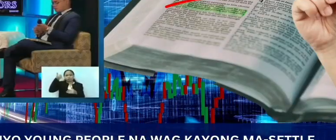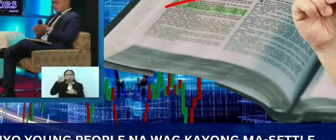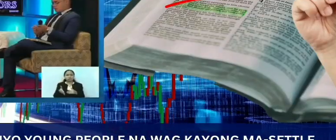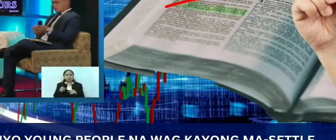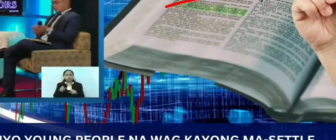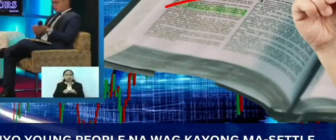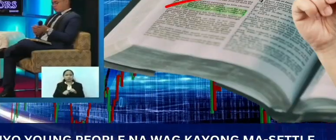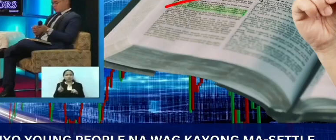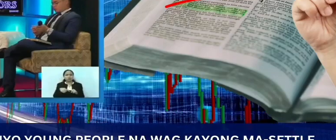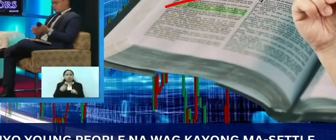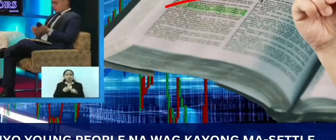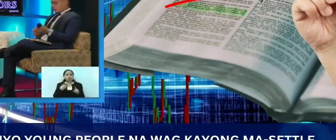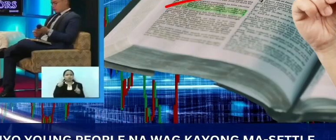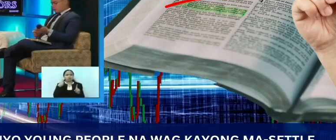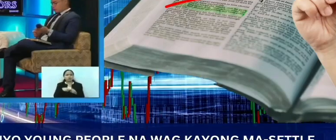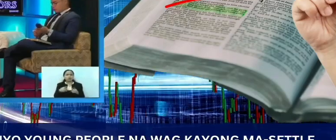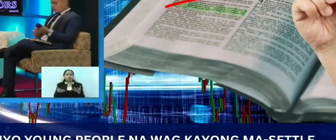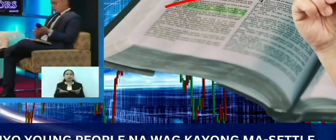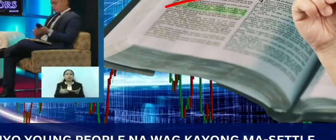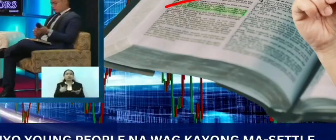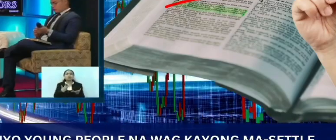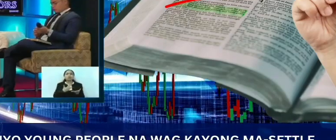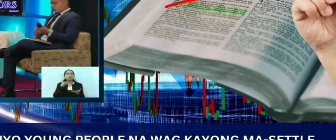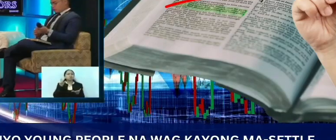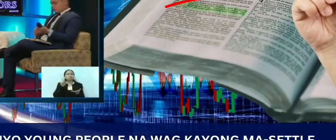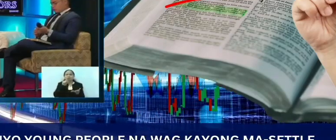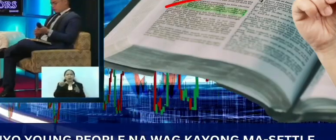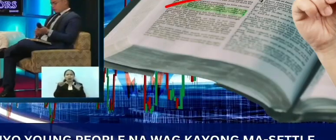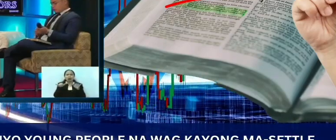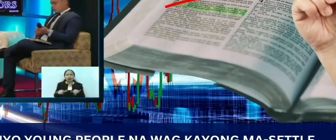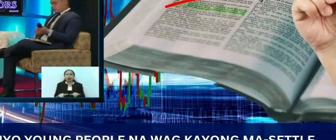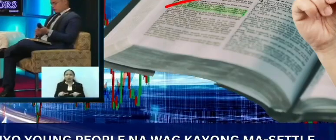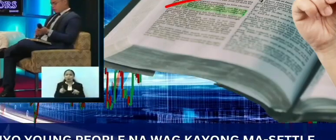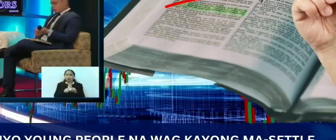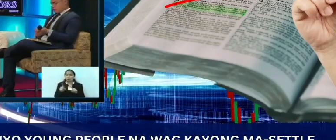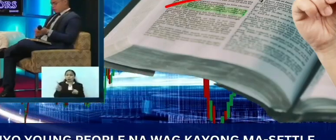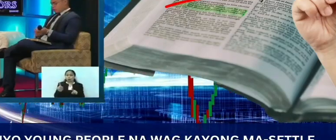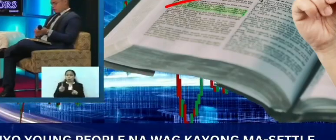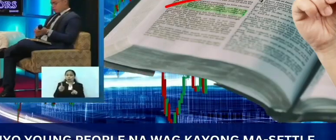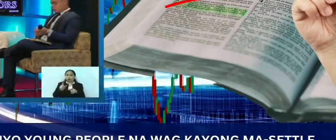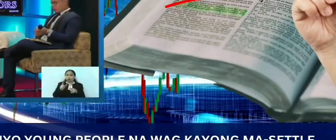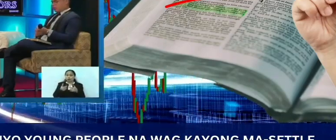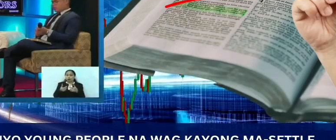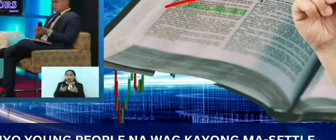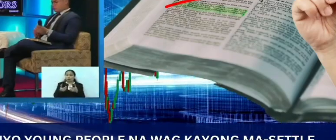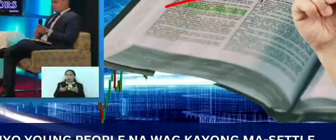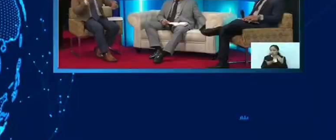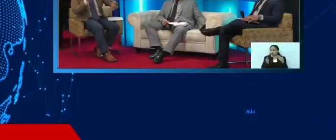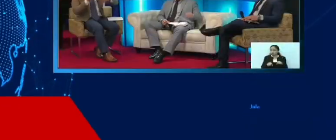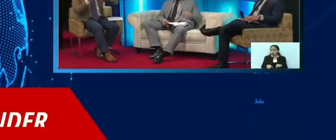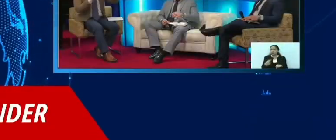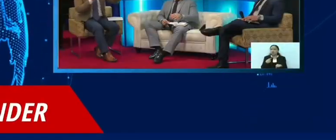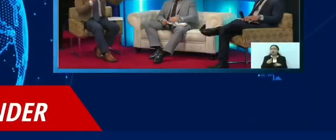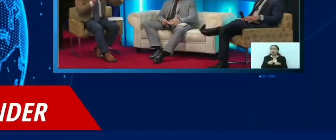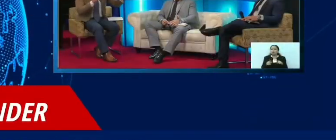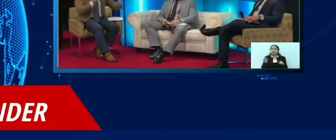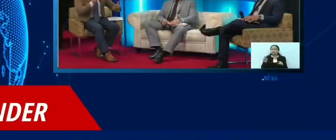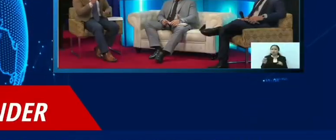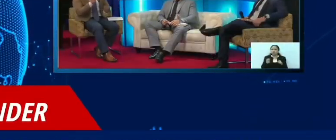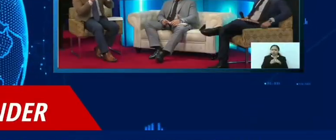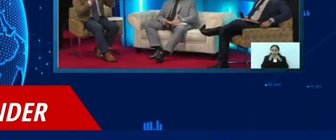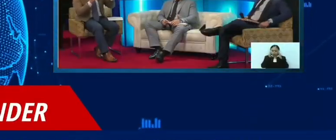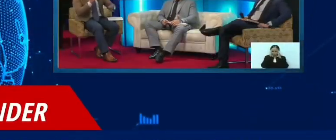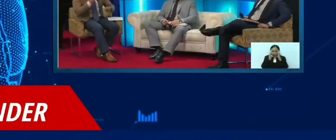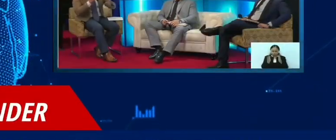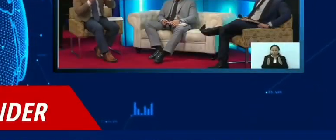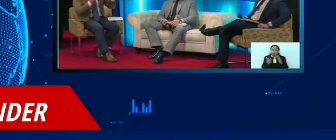yung people na huwag kayong ma-settle down sa kung ano lang accomplishment ang ibibigay sa inyo ng mundong ito. You see, accomplishment, but go for